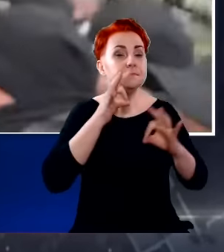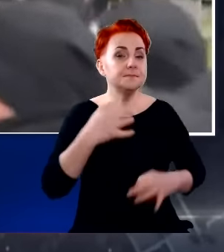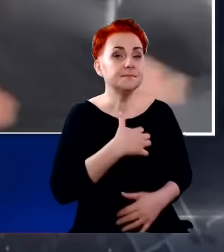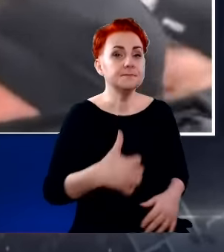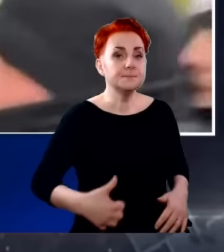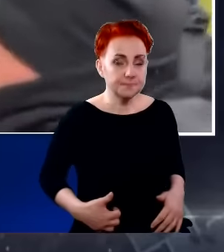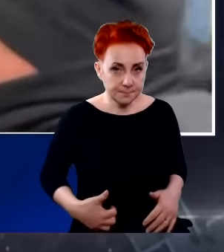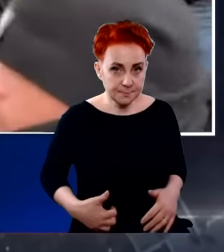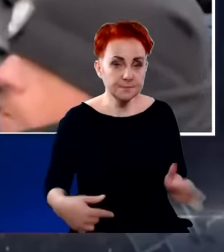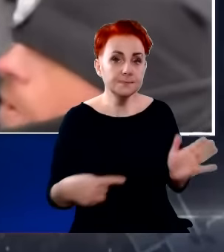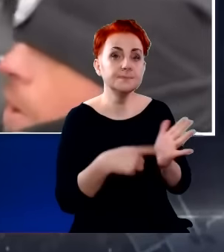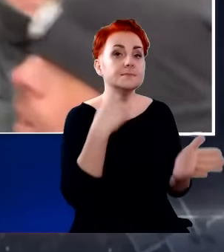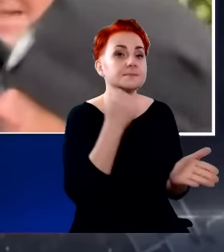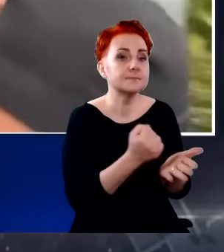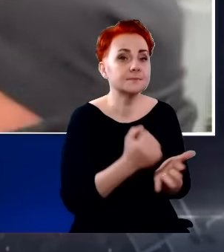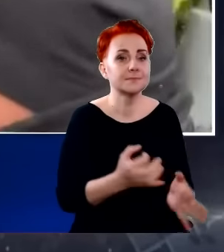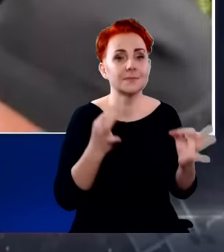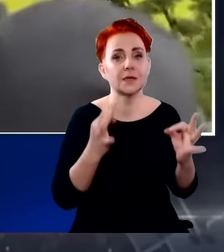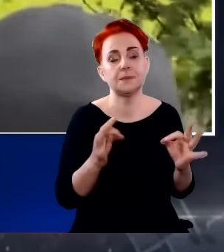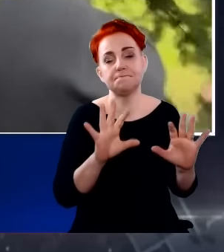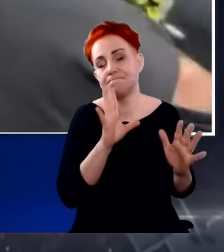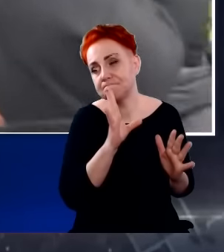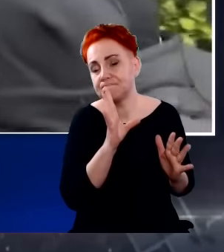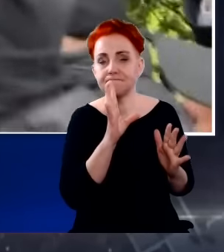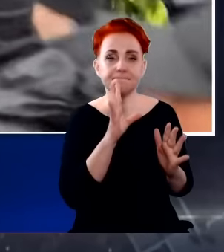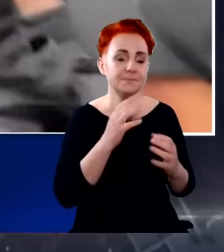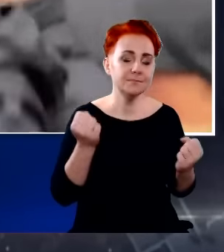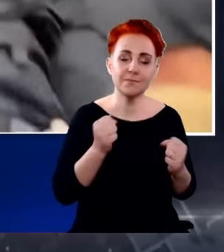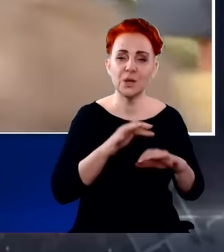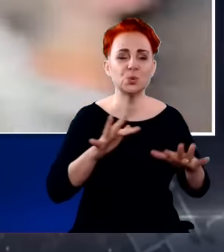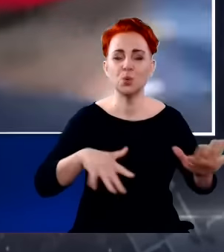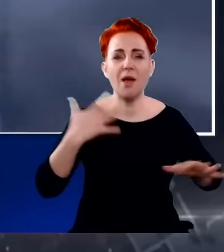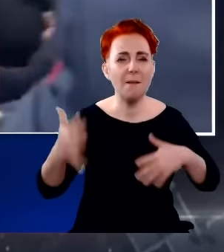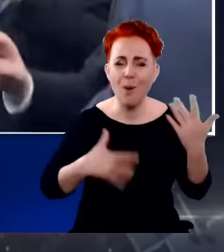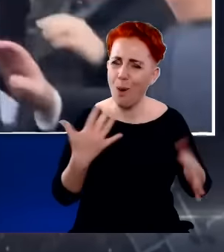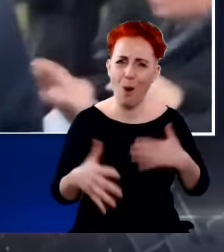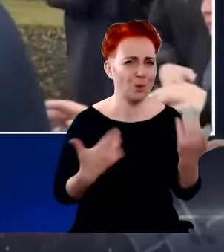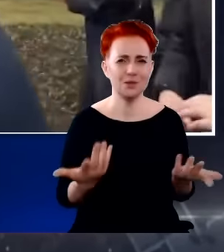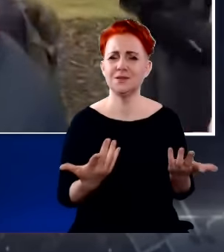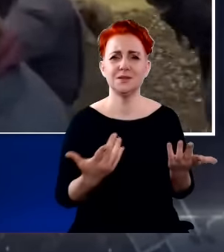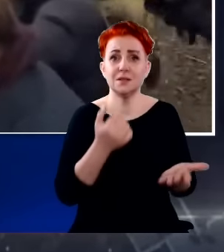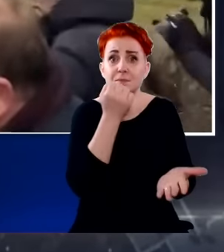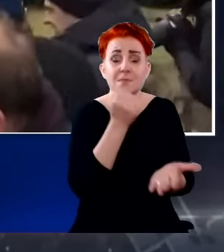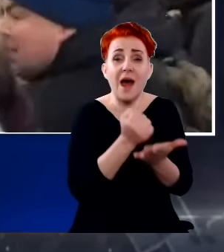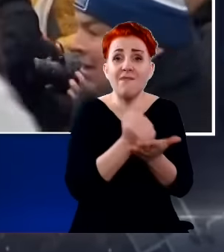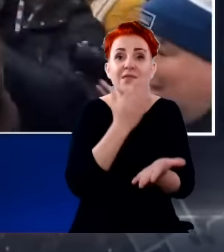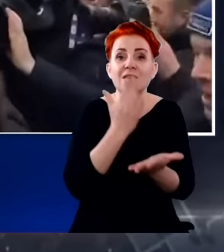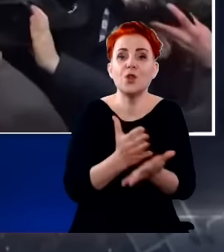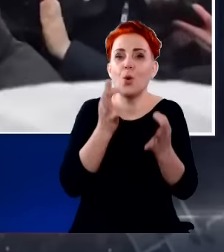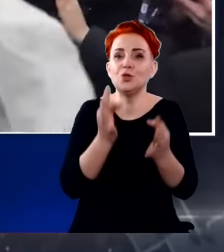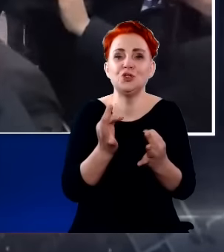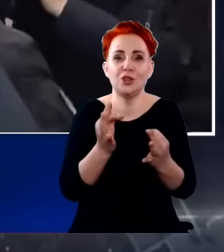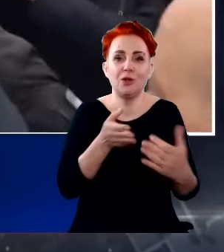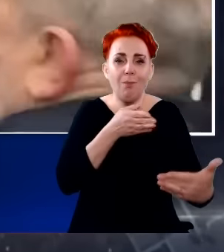to jest sprawa, która jest w tej chwili sprawą symboliczną i ona budzi ogromne emocje, czyli sprawa tak naprawdę nie tylko wpuszczenia dziś, nie